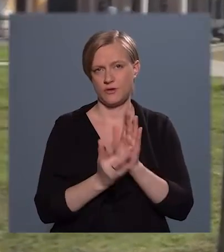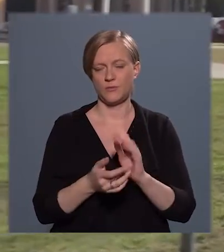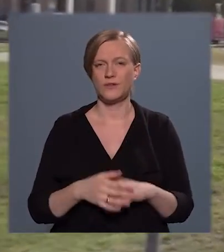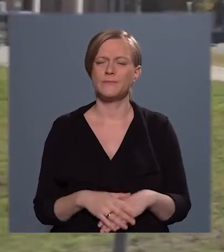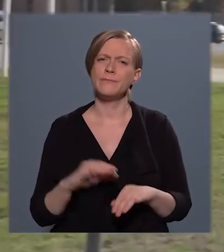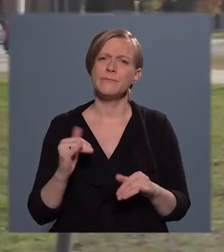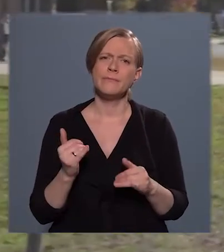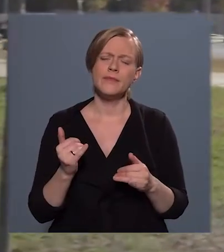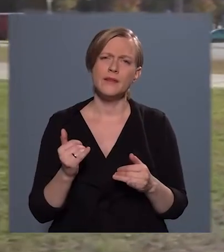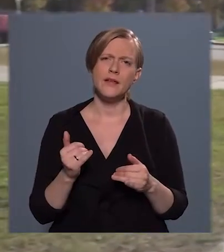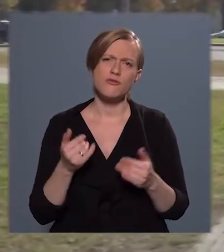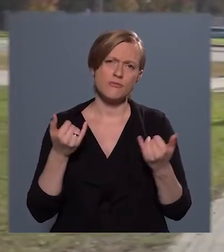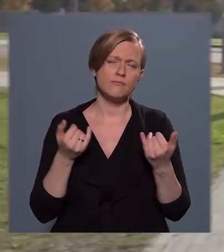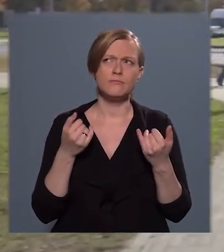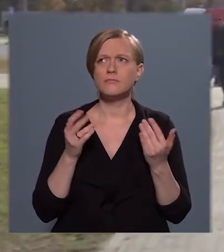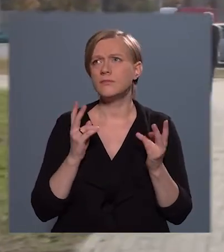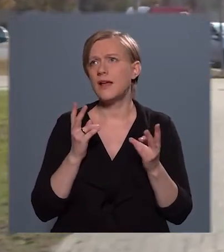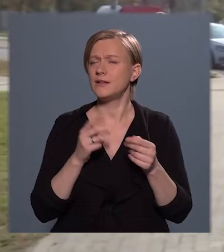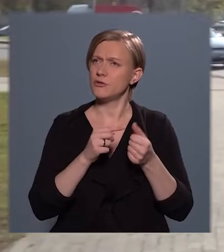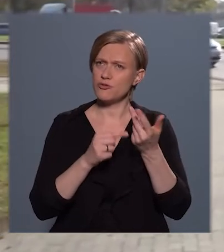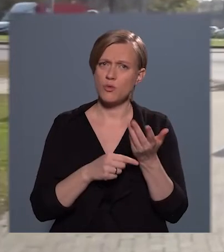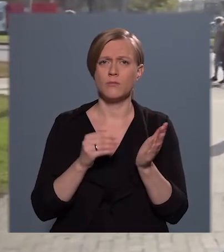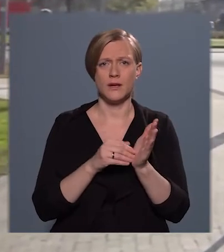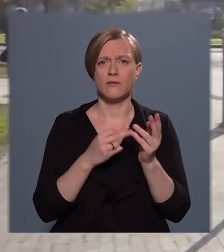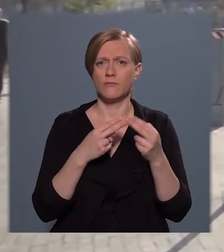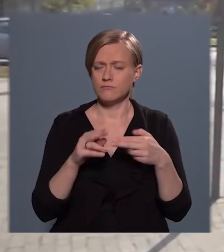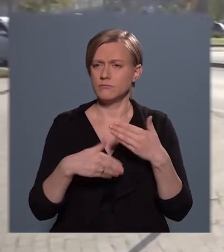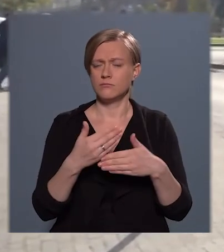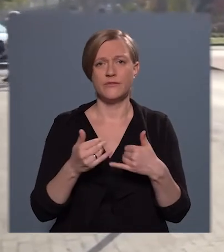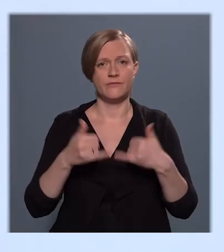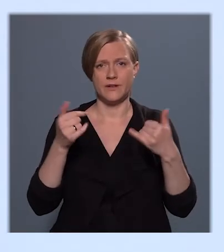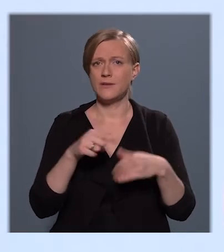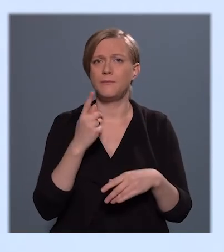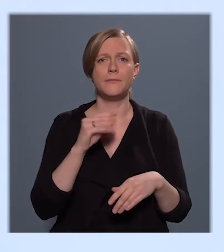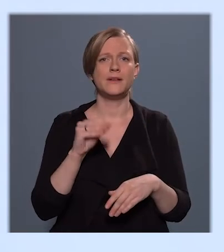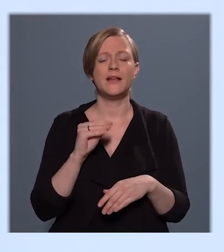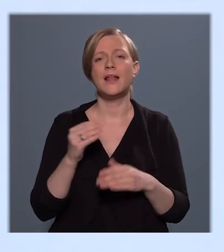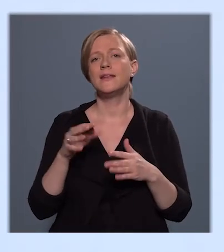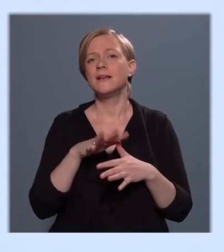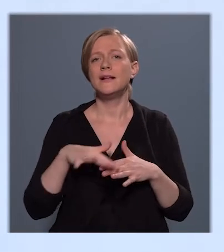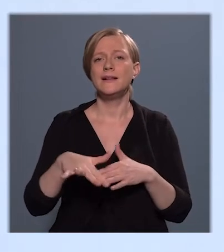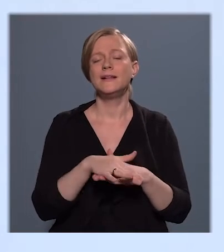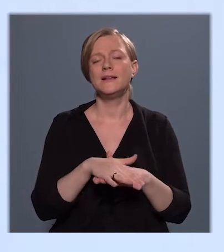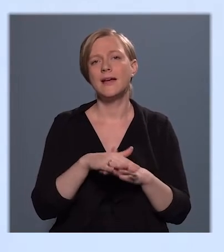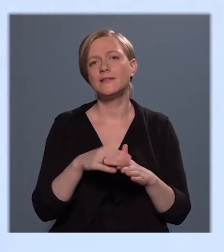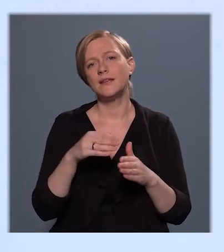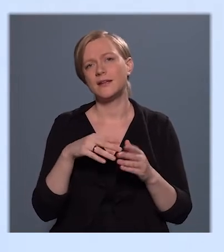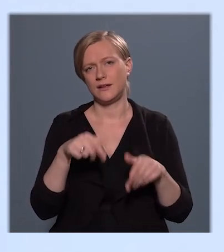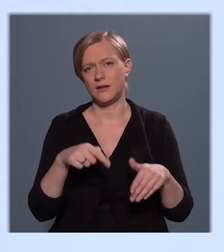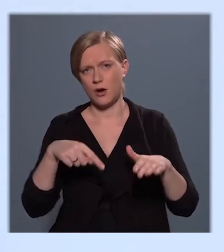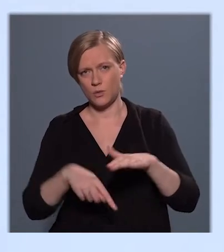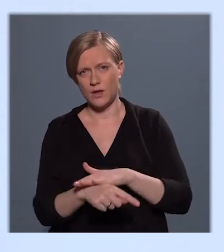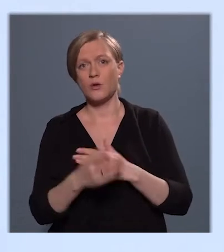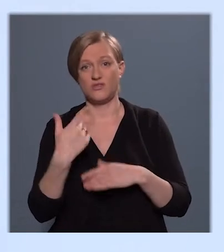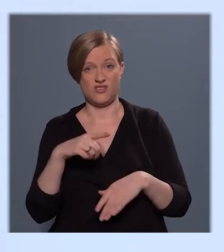És kereshetném a sort még hosszan, hogy mit jelent egy ligettéri felhagyott aluljáró, az ott kigyulladt, ott